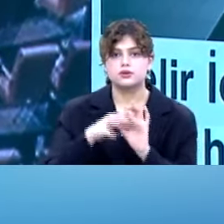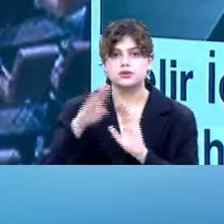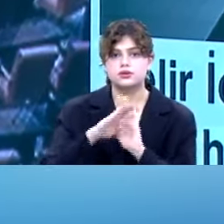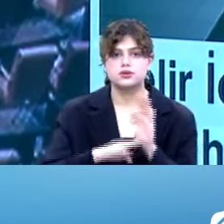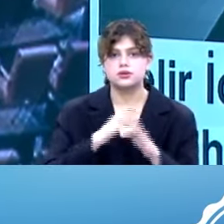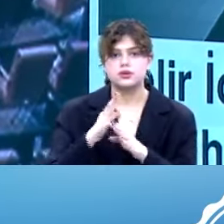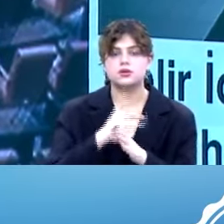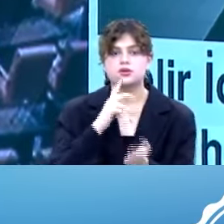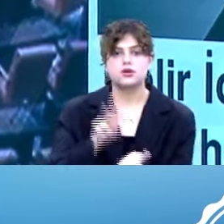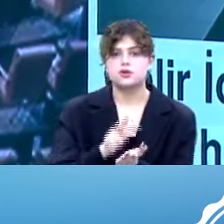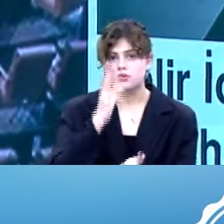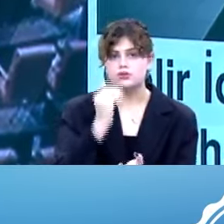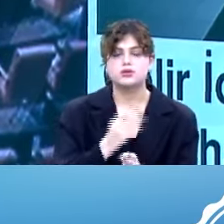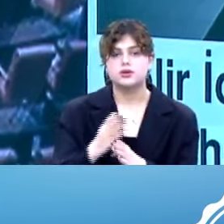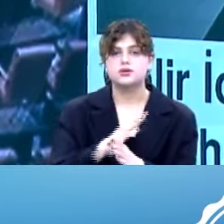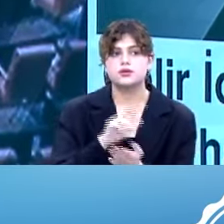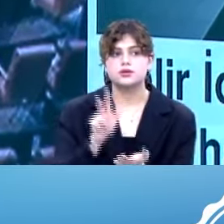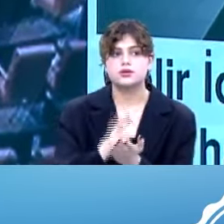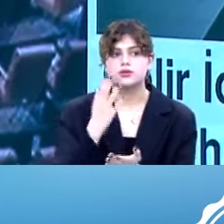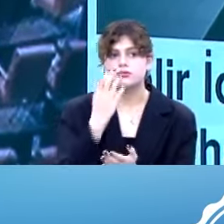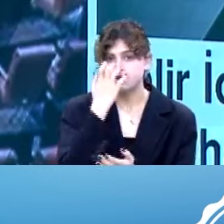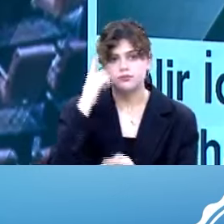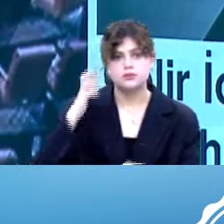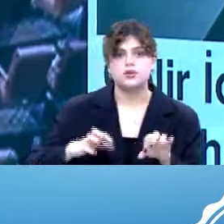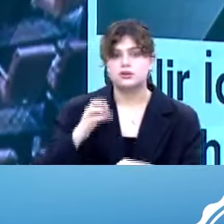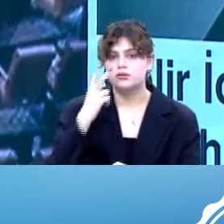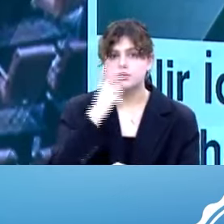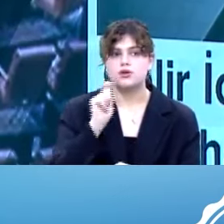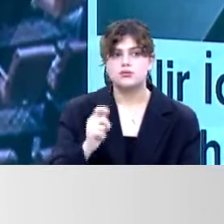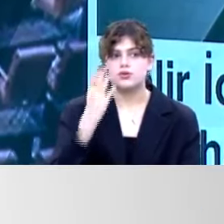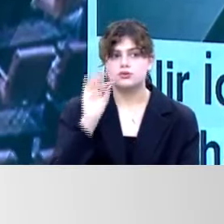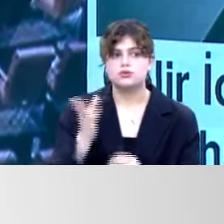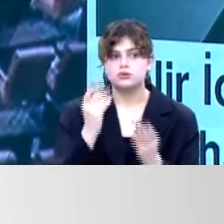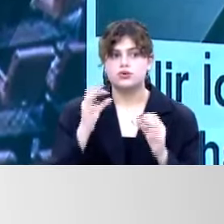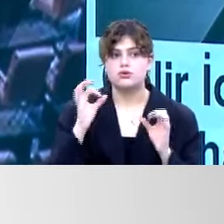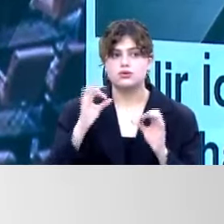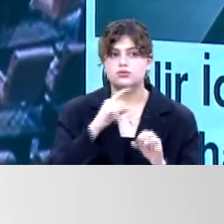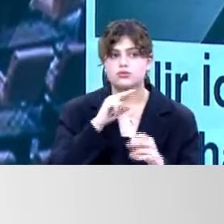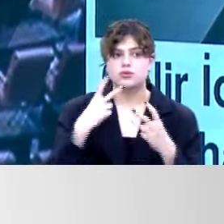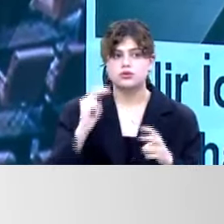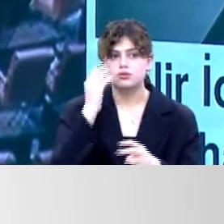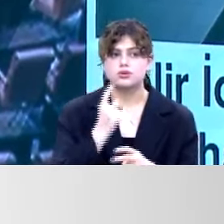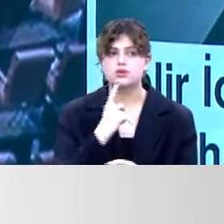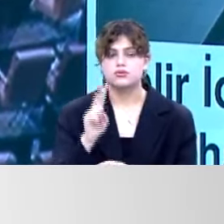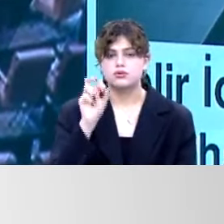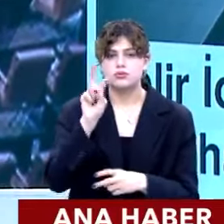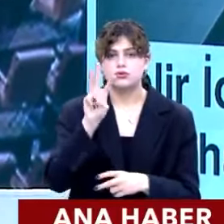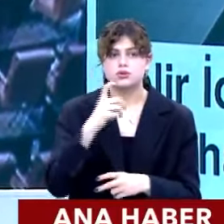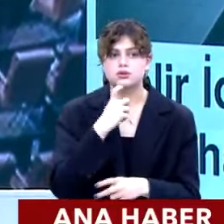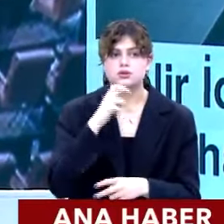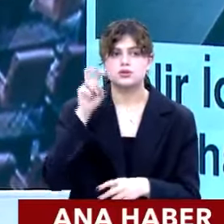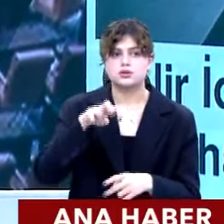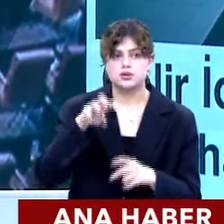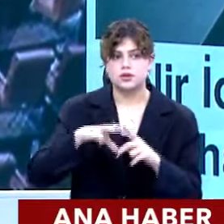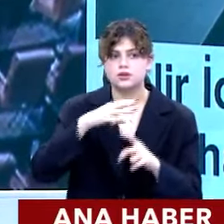ilişkin nerede karar kılındı ya da nerede karar kılınması planlıyor ona bakacağız ama çok önemli bir oranla başlayalım.